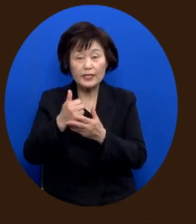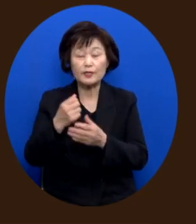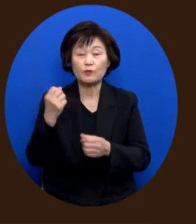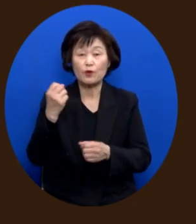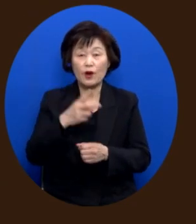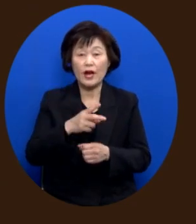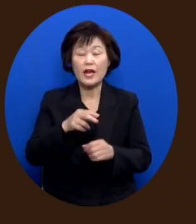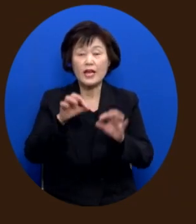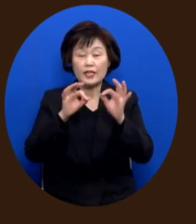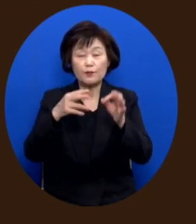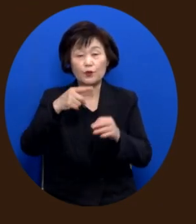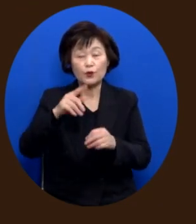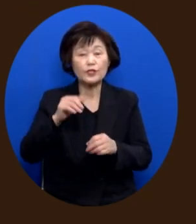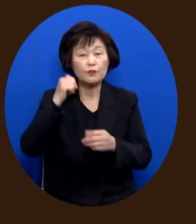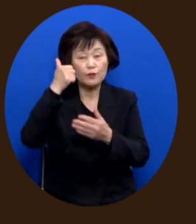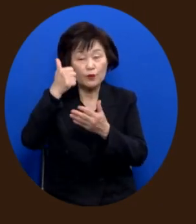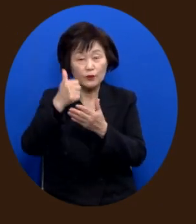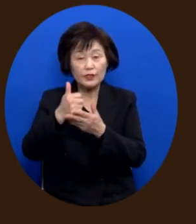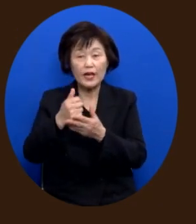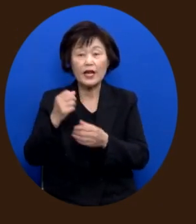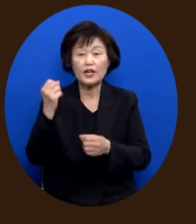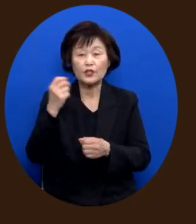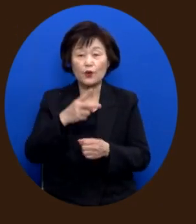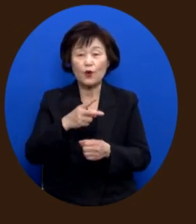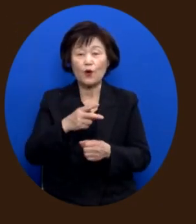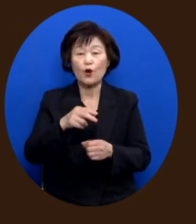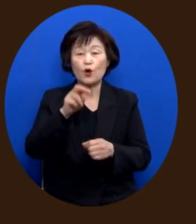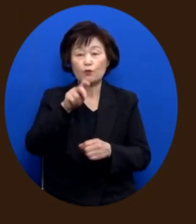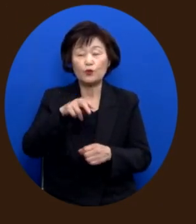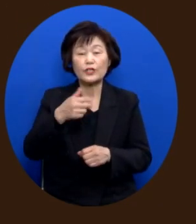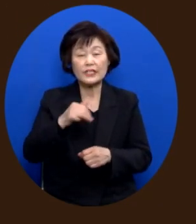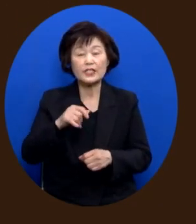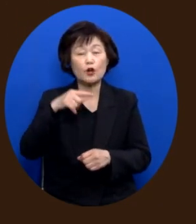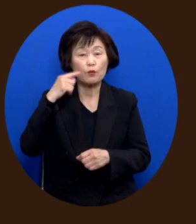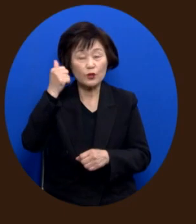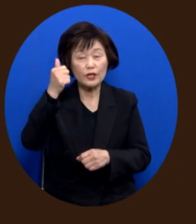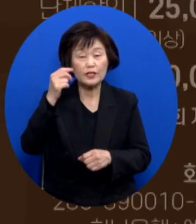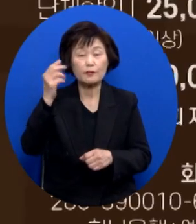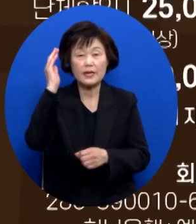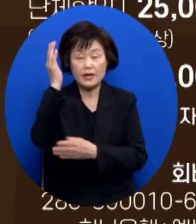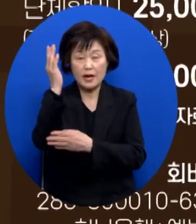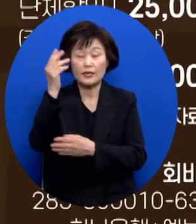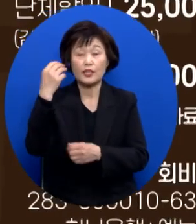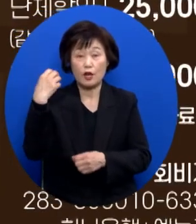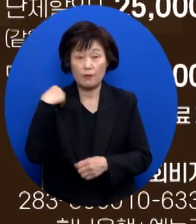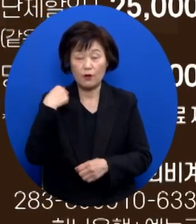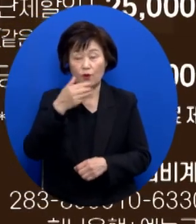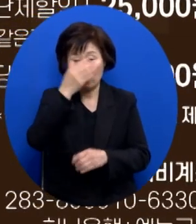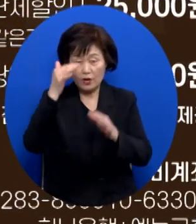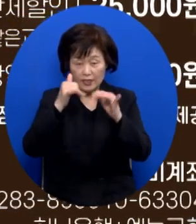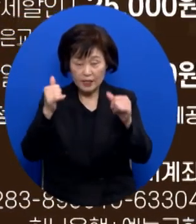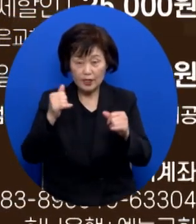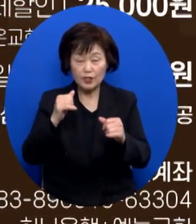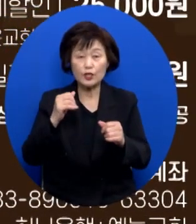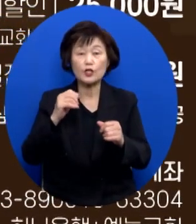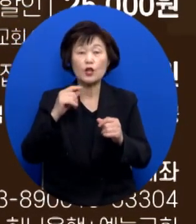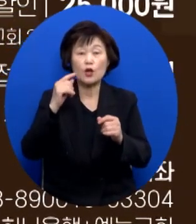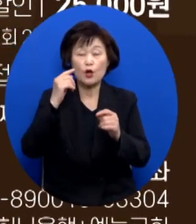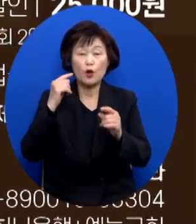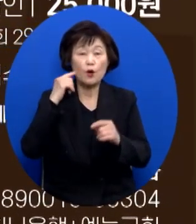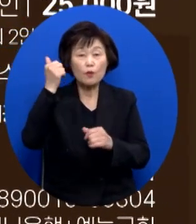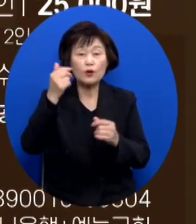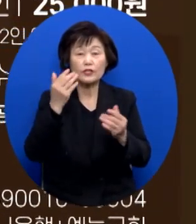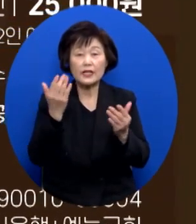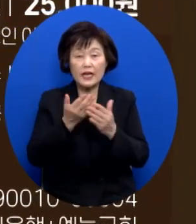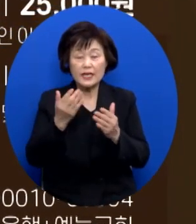청년교회 김동주 목사 청북 청년교회 문인성 목사가 강사로 나서 청년 목회의 흐름과 청년 교회